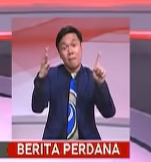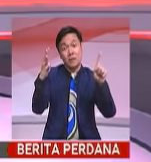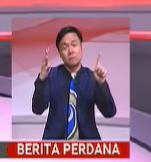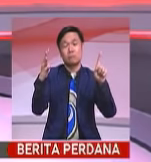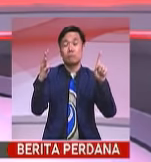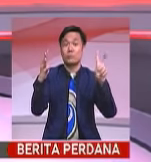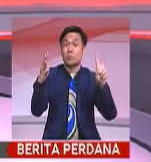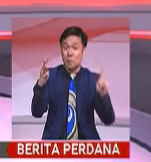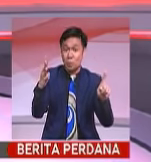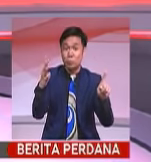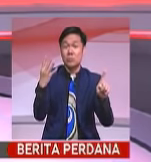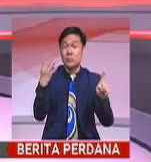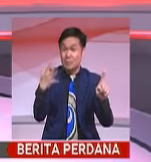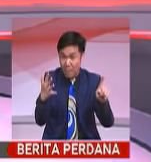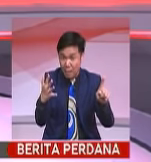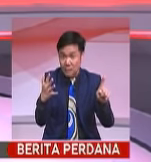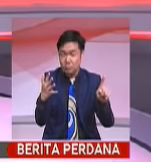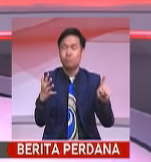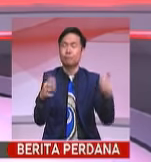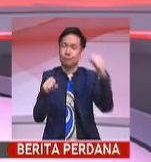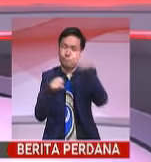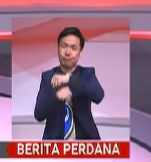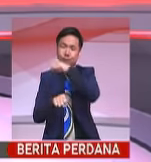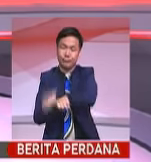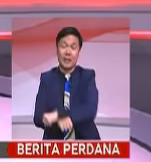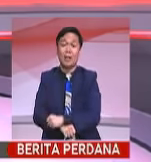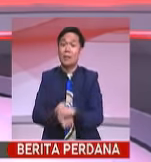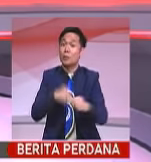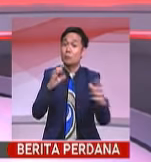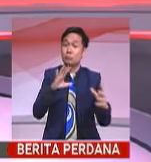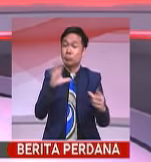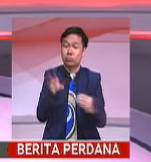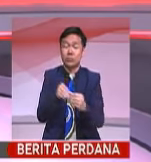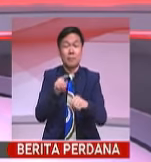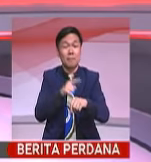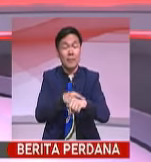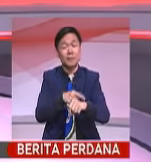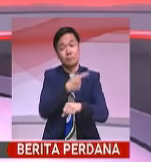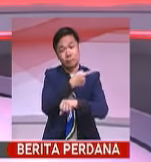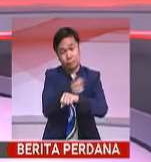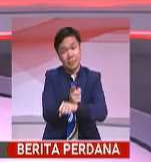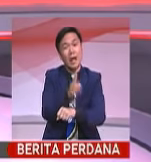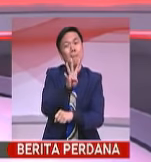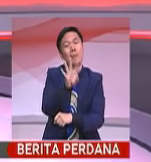21-14, 21-15 dalam pertarungan selama 49 minit.